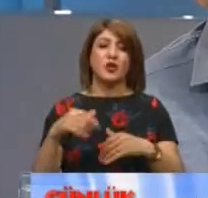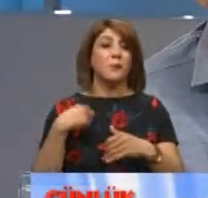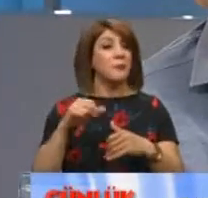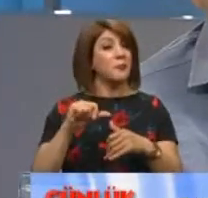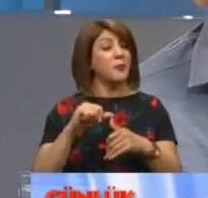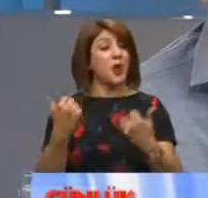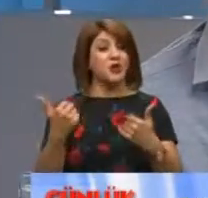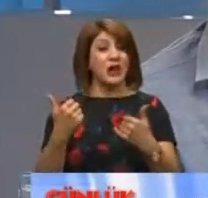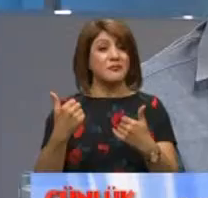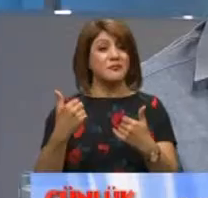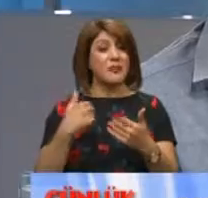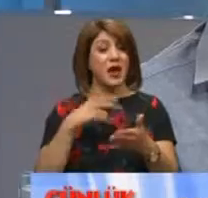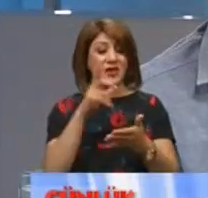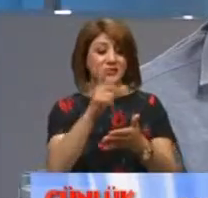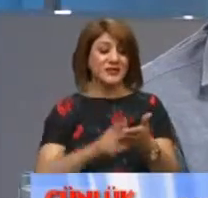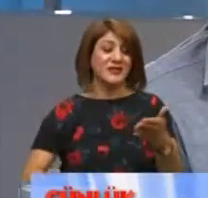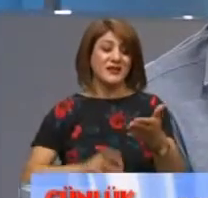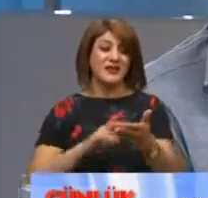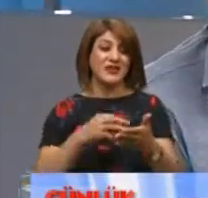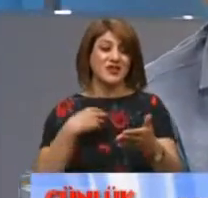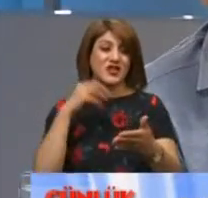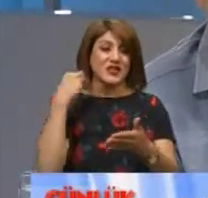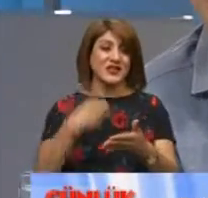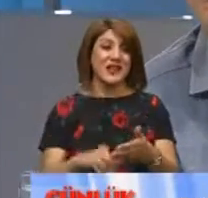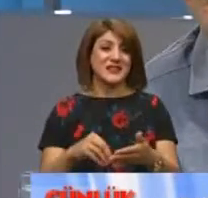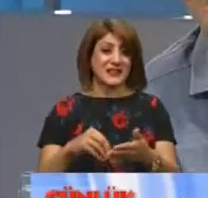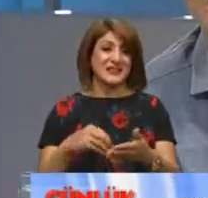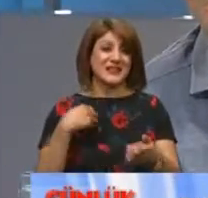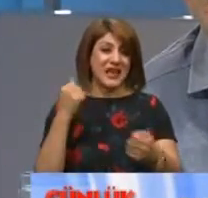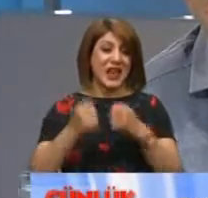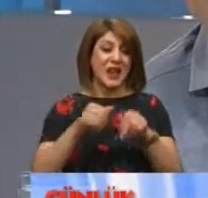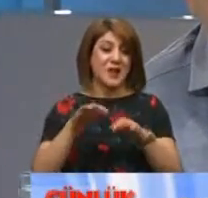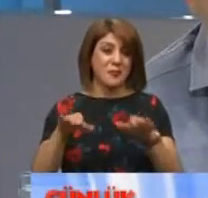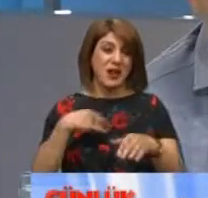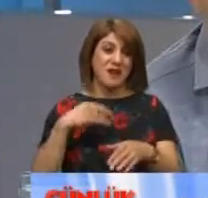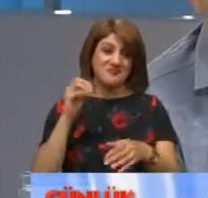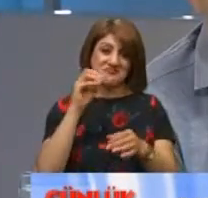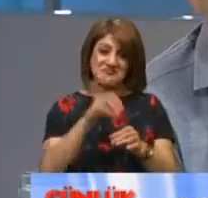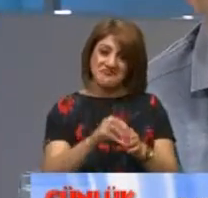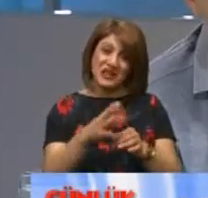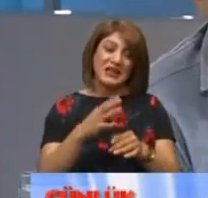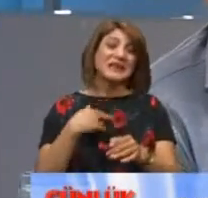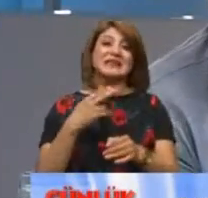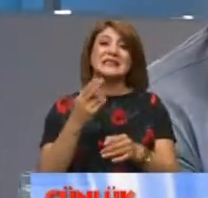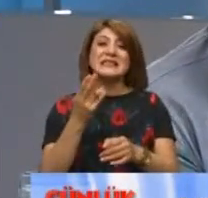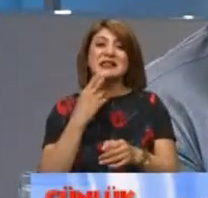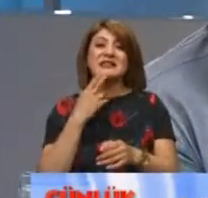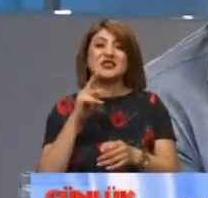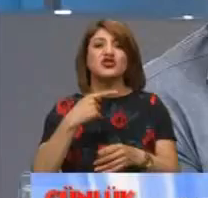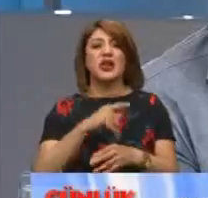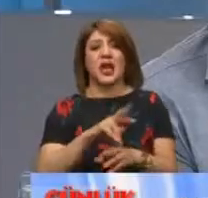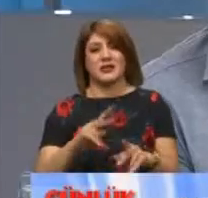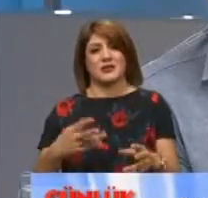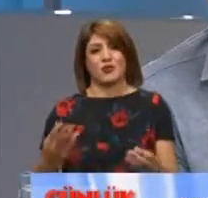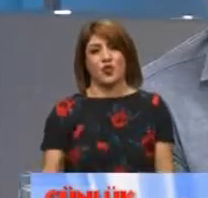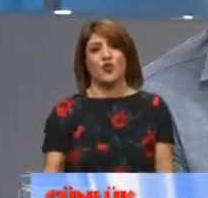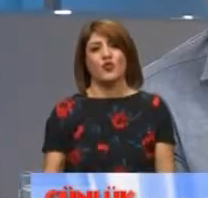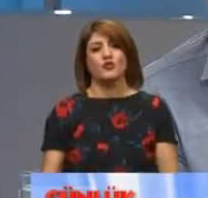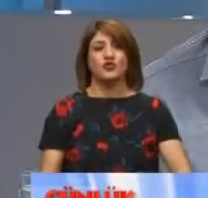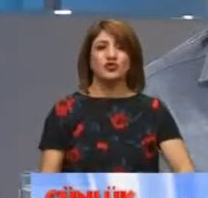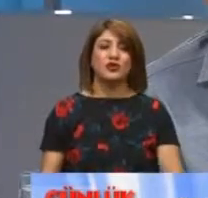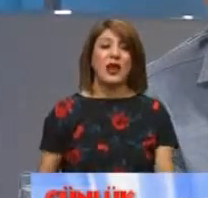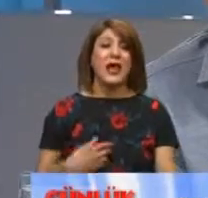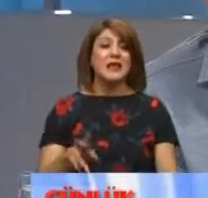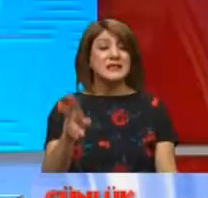boşanma dilekçesi yazarken yanlışlıkla satılık yeri araç ilanına girdi. Çünkü tamamen kadından şikayet ediyor. Arabadan bir şikayet yok. Ama en son başka bir